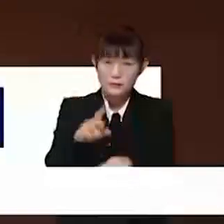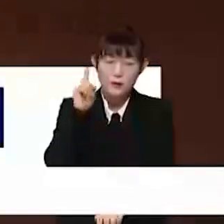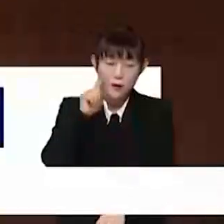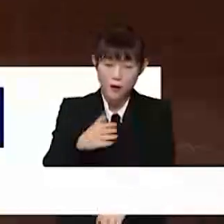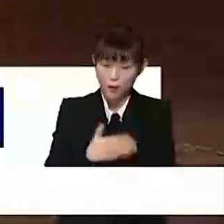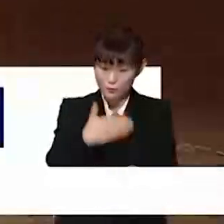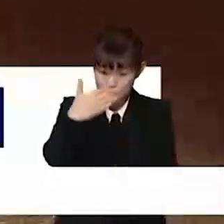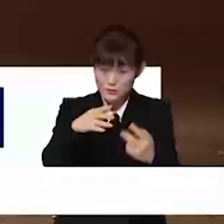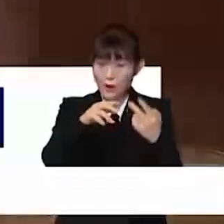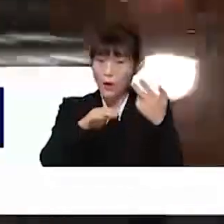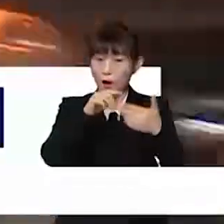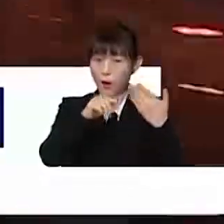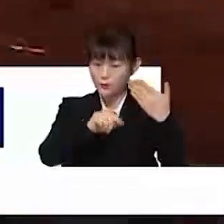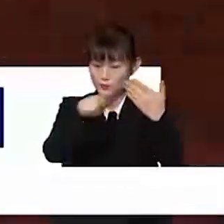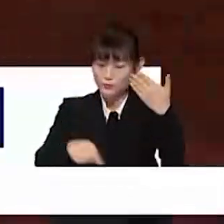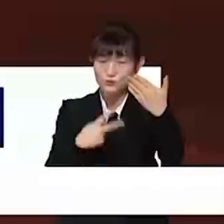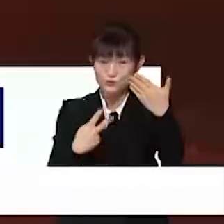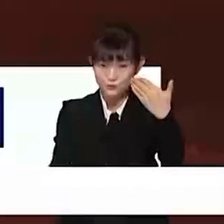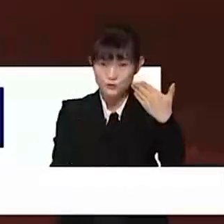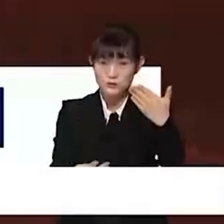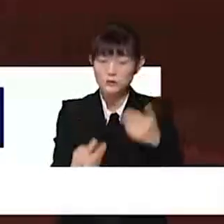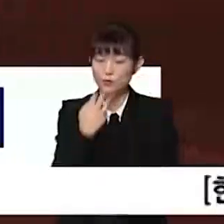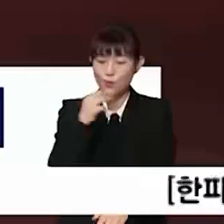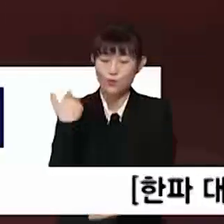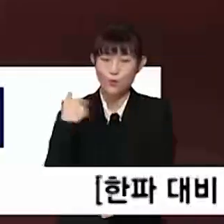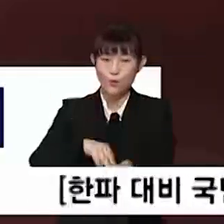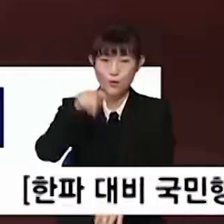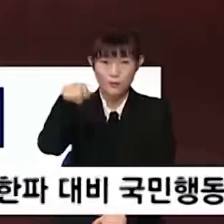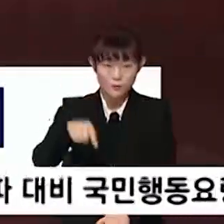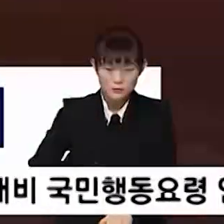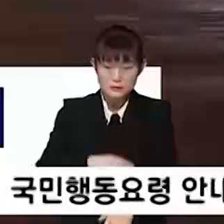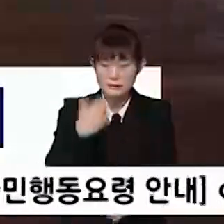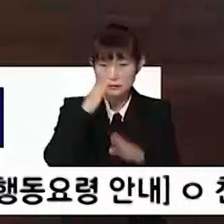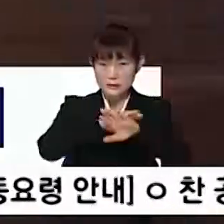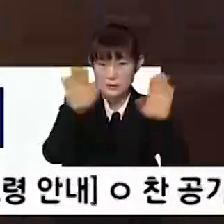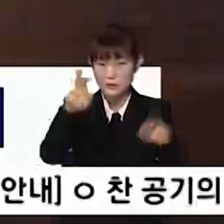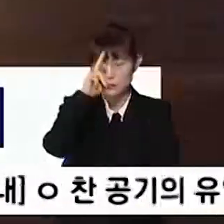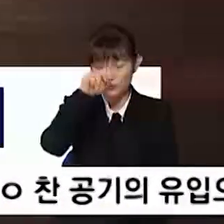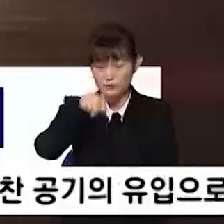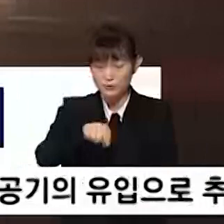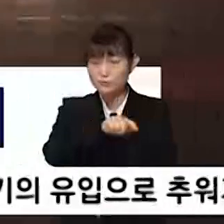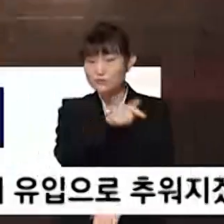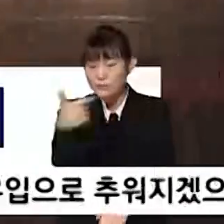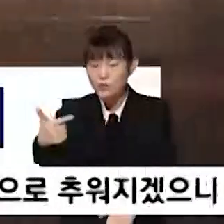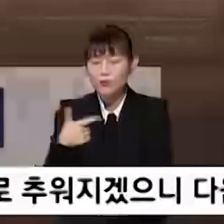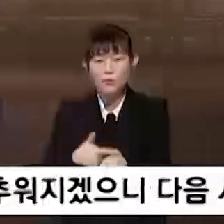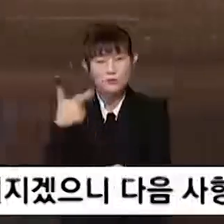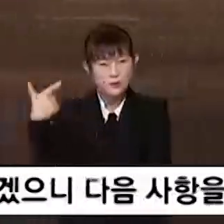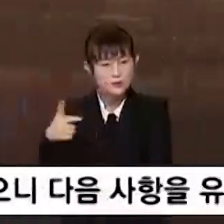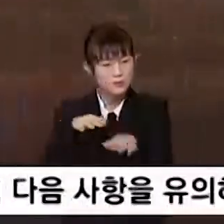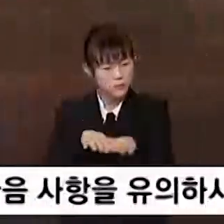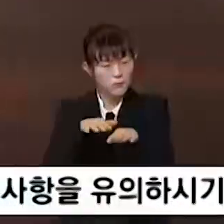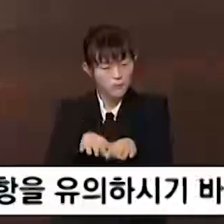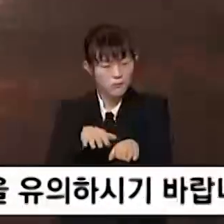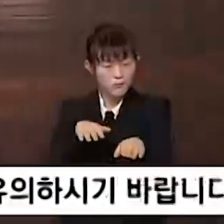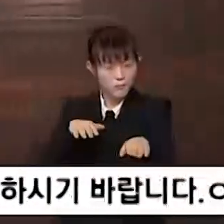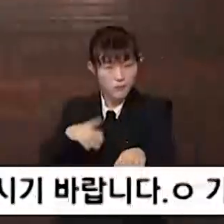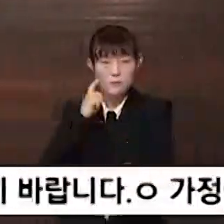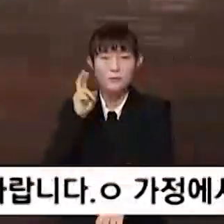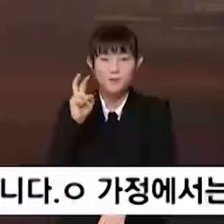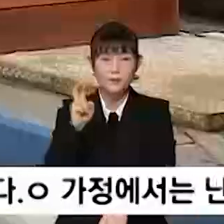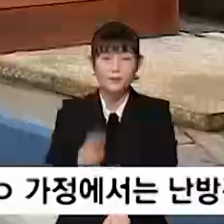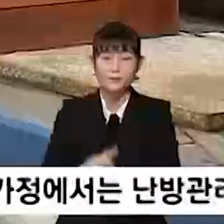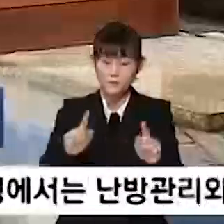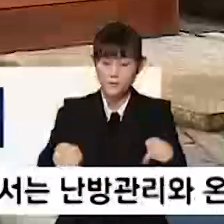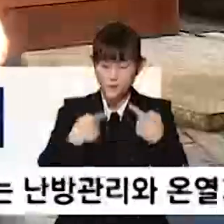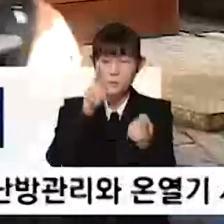2시까지, 귀경길은 설 당일인 22일 낮 12시부터 오후 6시까지 가장 혼잡할 걸로 예측됩니다. 한편